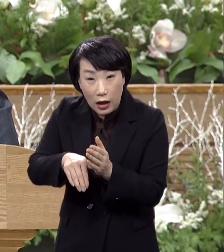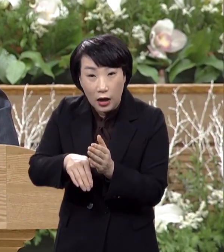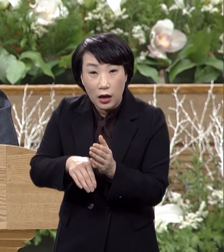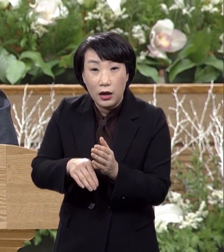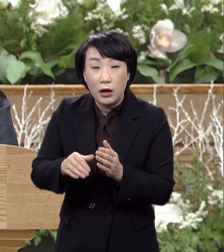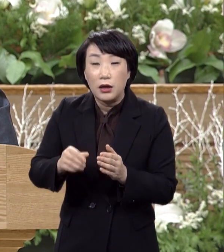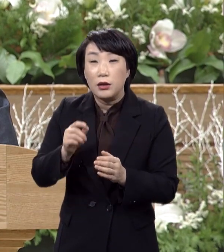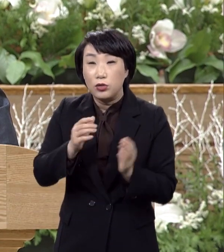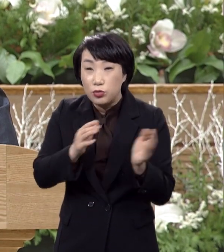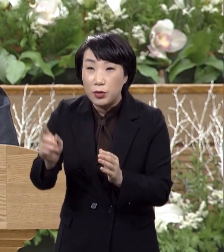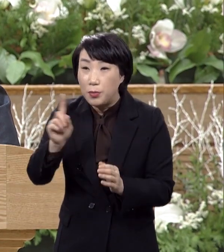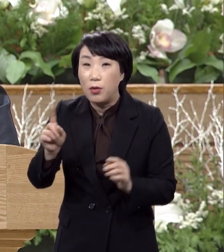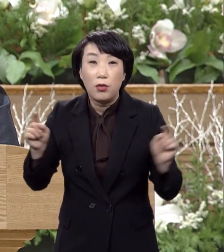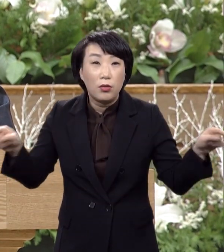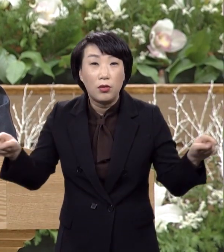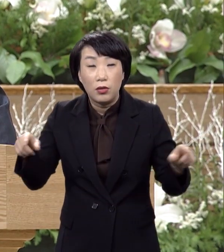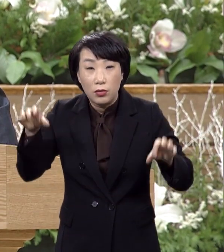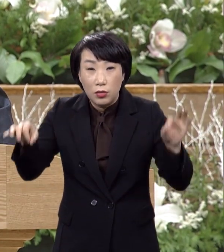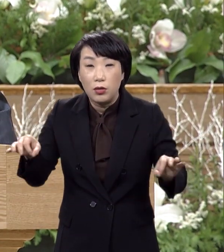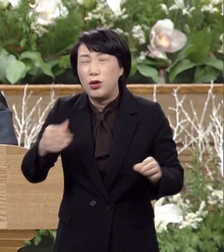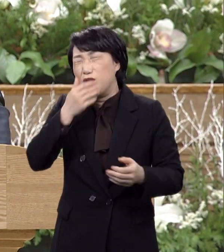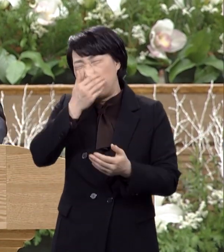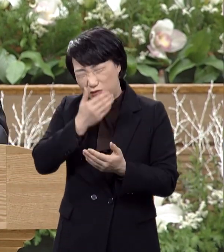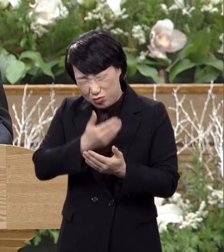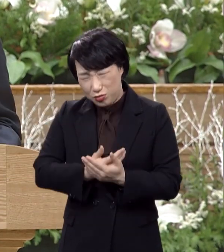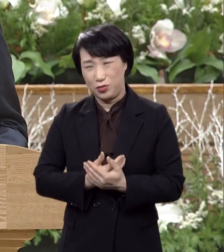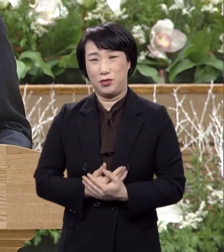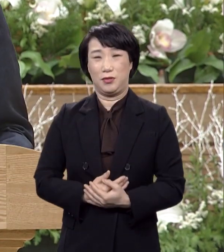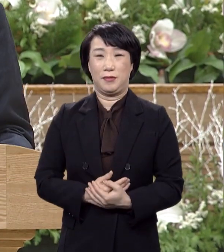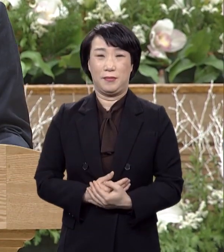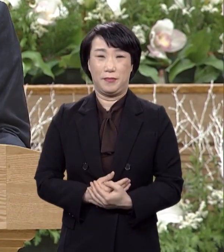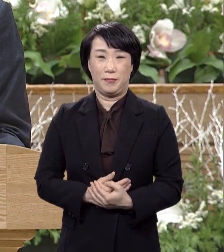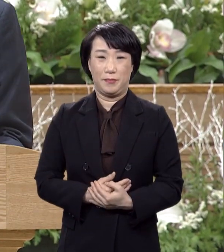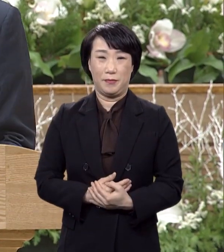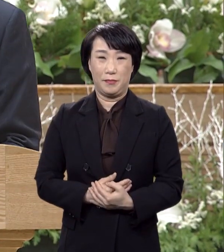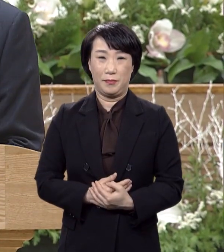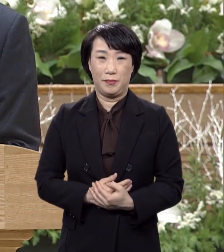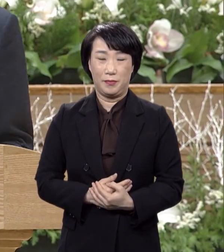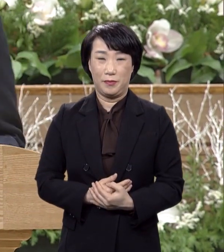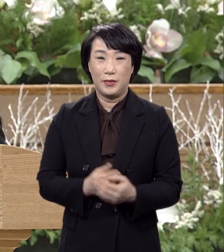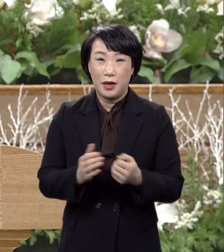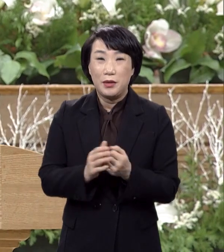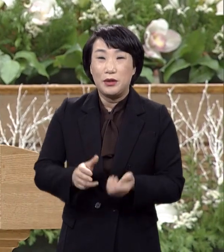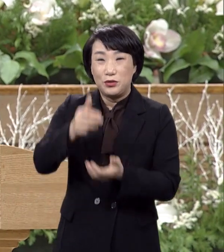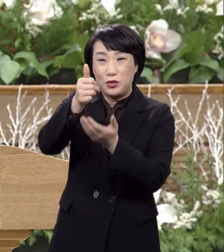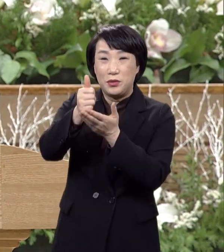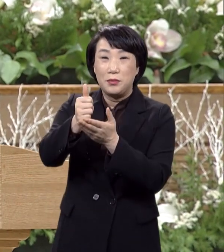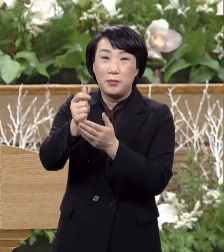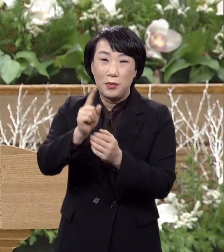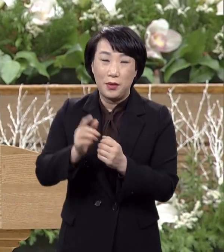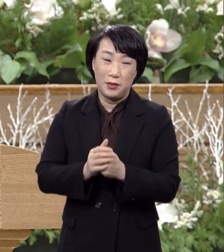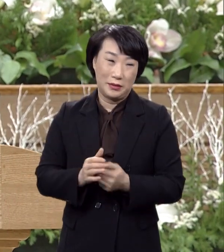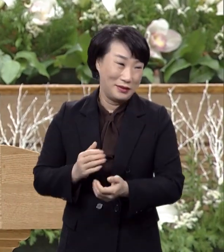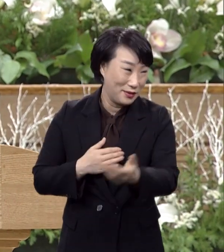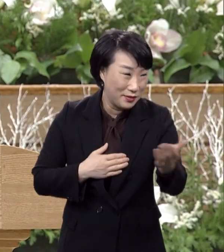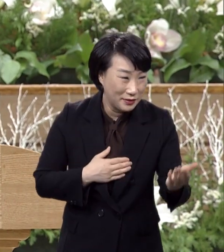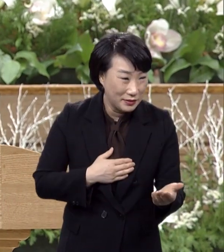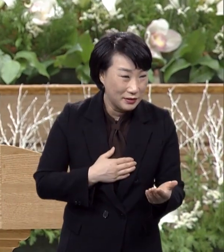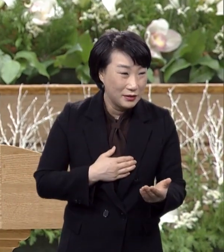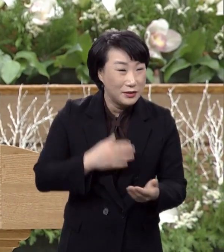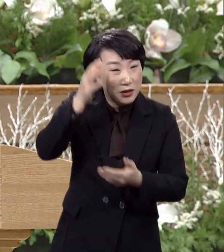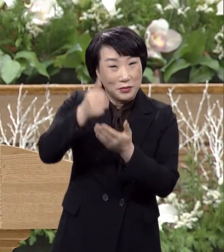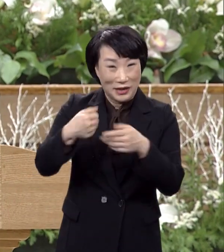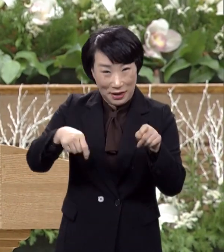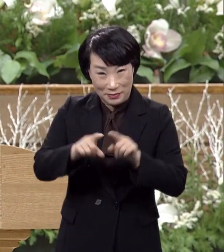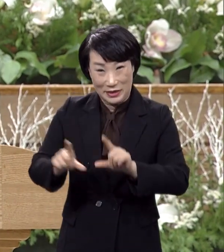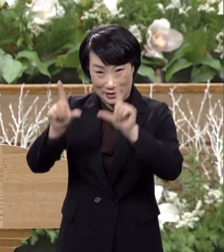어떤 날을 만드느냐가 대단히 중요하지 않습니까? 그래서 주님은 너희는 성령과